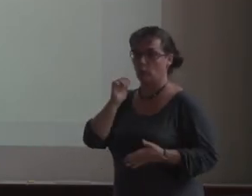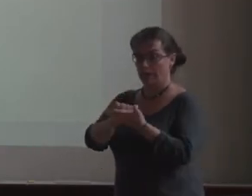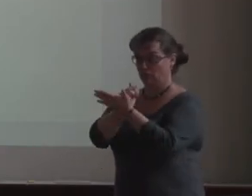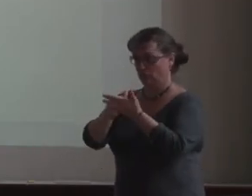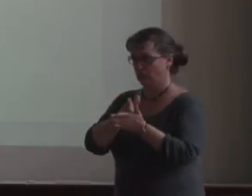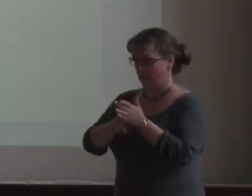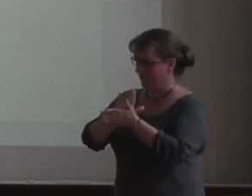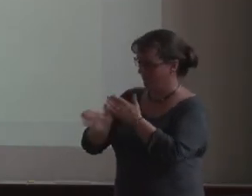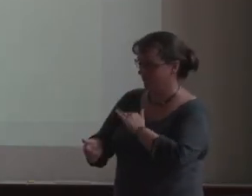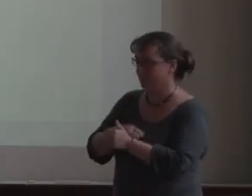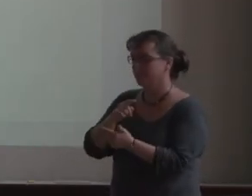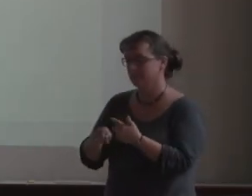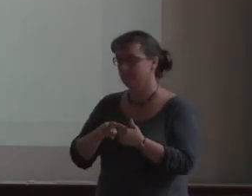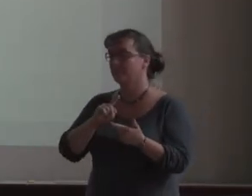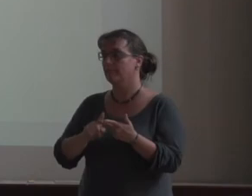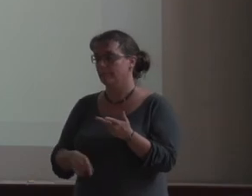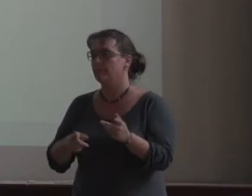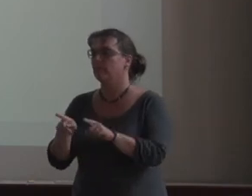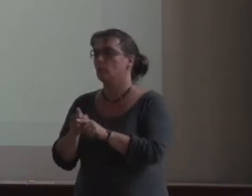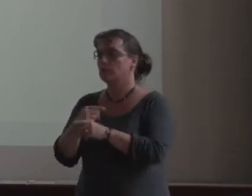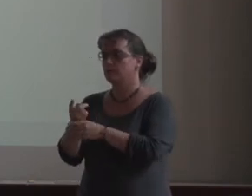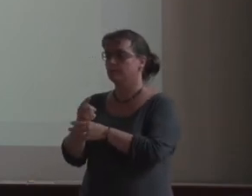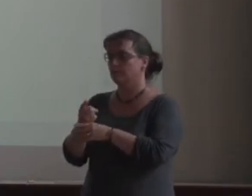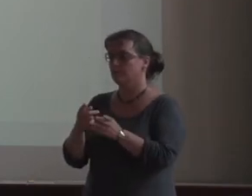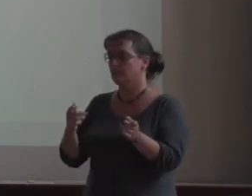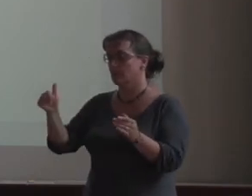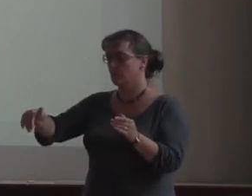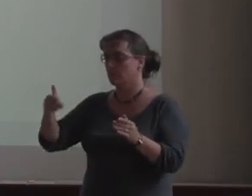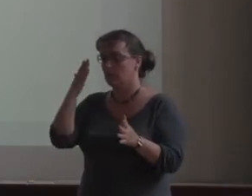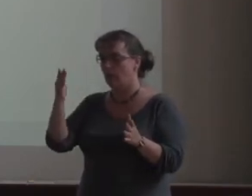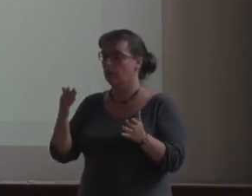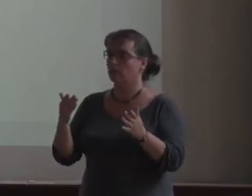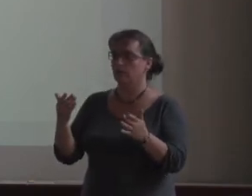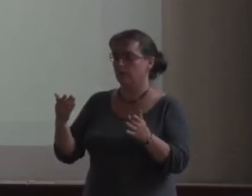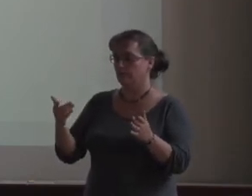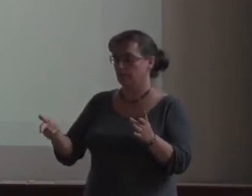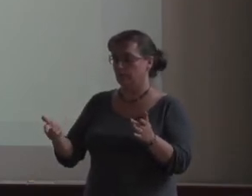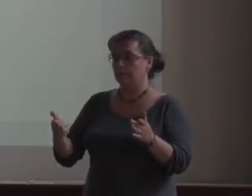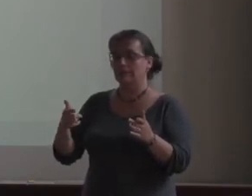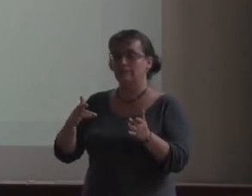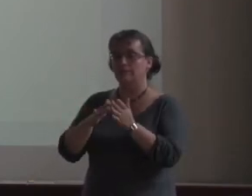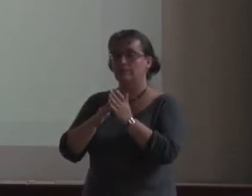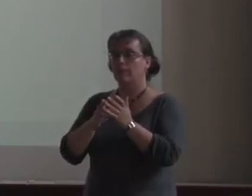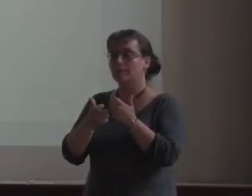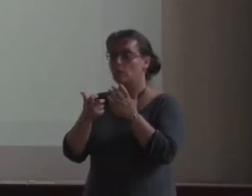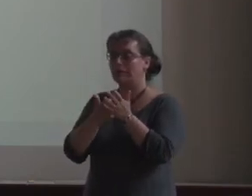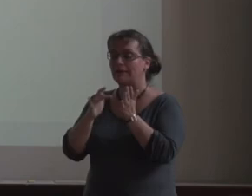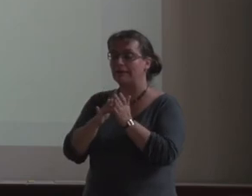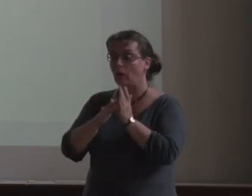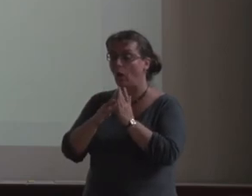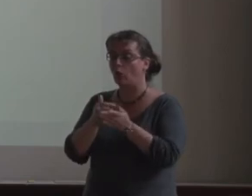fonction GPS pour suivre nos véhicules. Les clients n'ont pas le droit de sortir d'une zone qui est